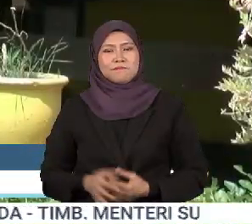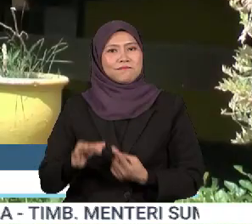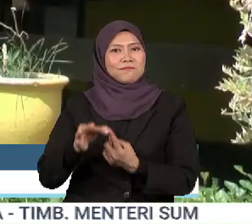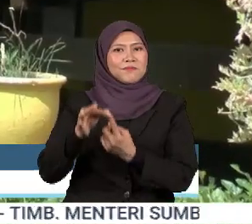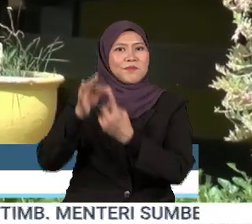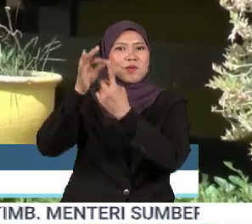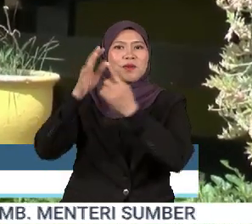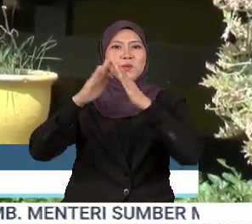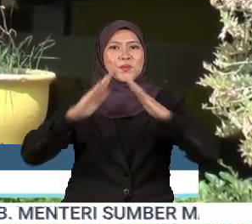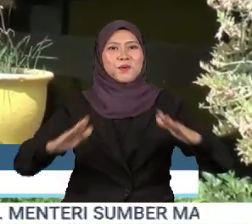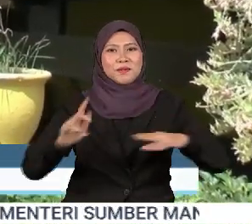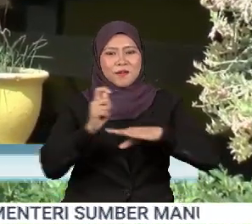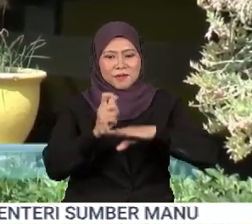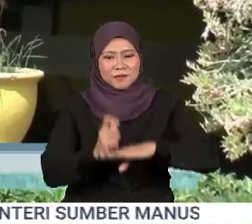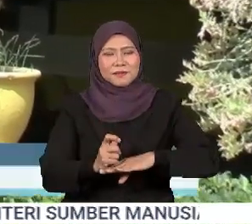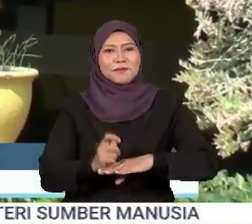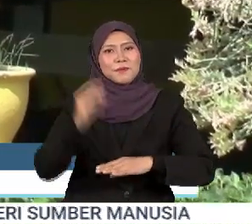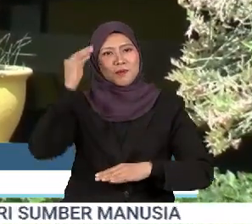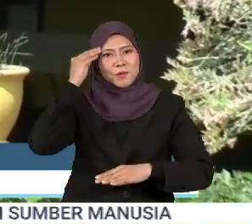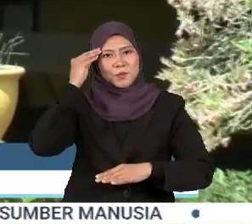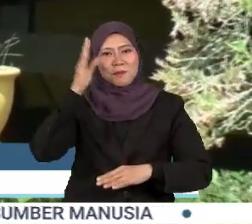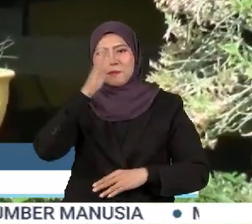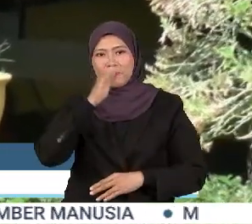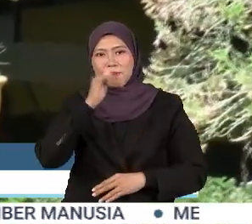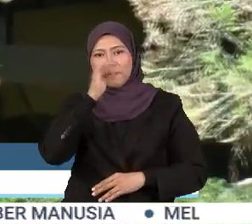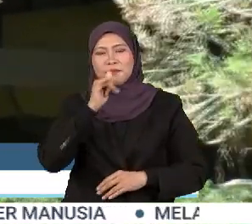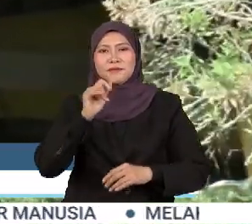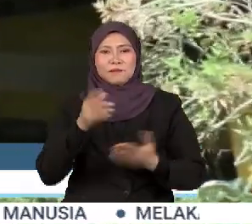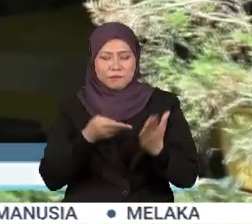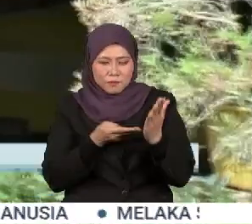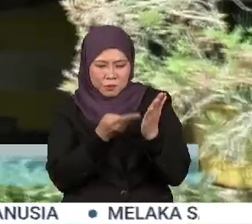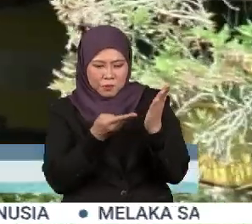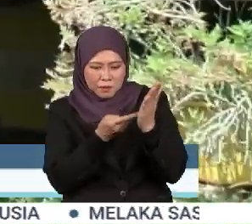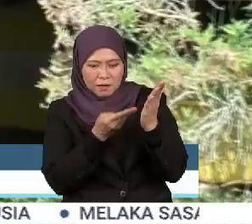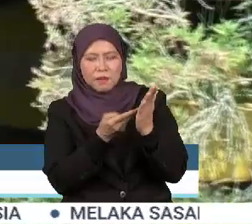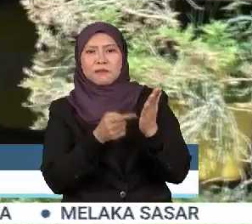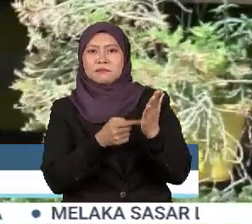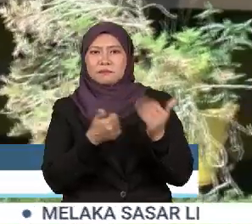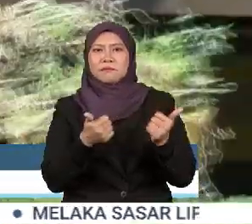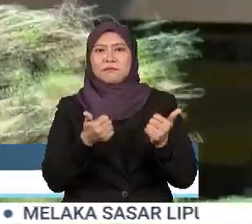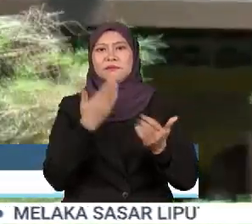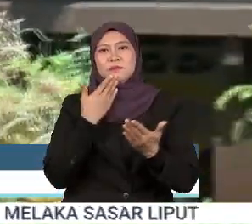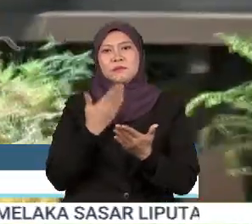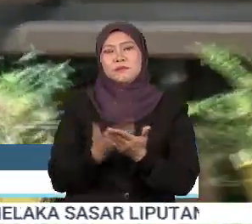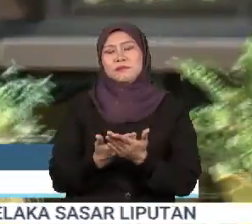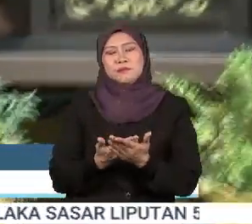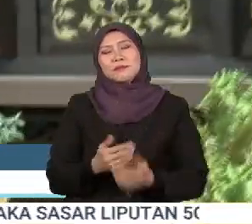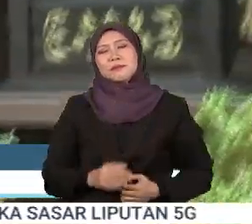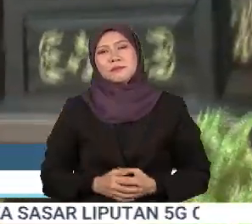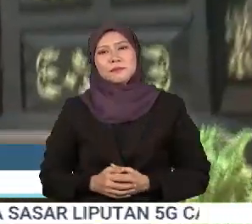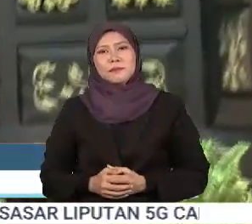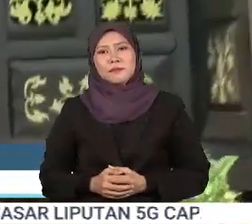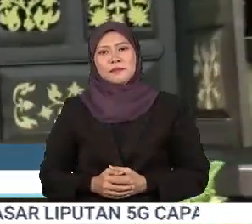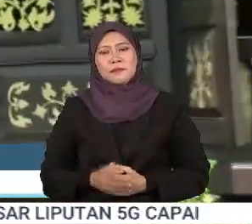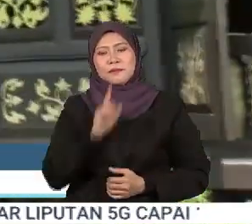Rumah tradisional Melayu Melaka ini ialah hasil seni tangannya yang halus dan mempunyai 1001 makna.